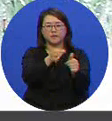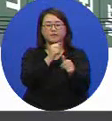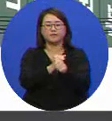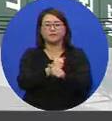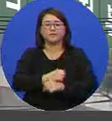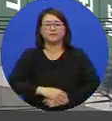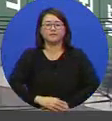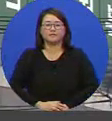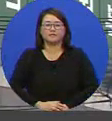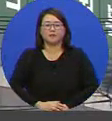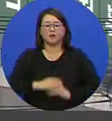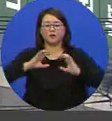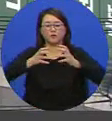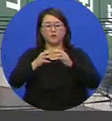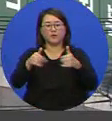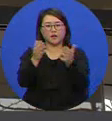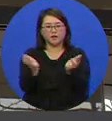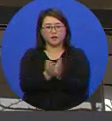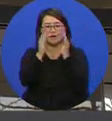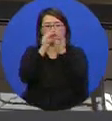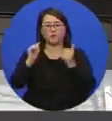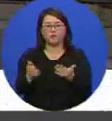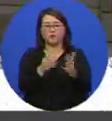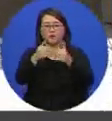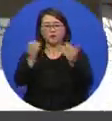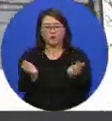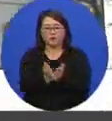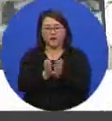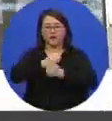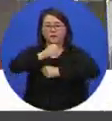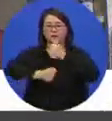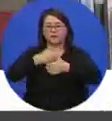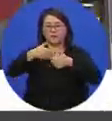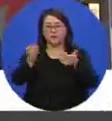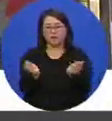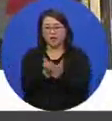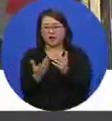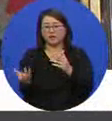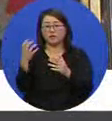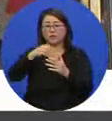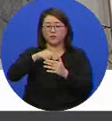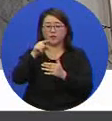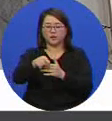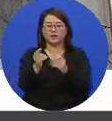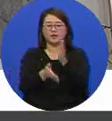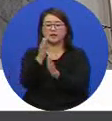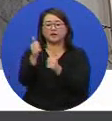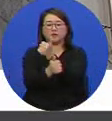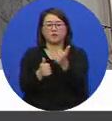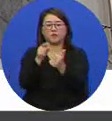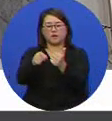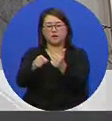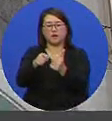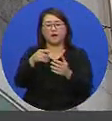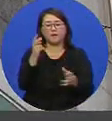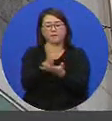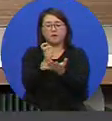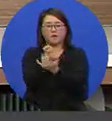해줬습니다. 국민의당 전북도당은 더불어민주당 소속인 이들 시 의원이 김영란법을 위반했다고